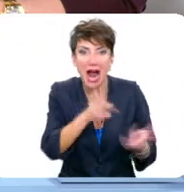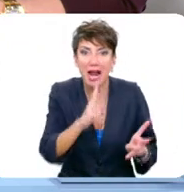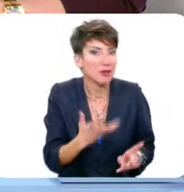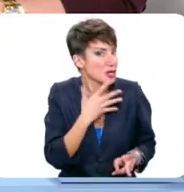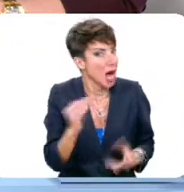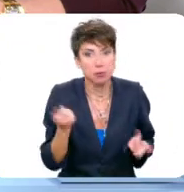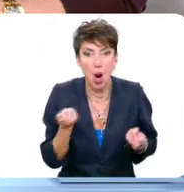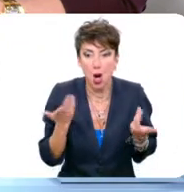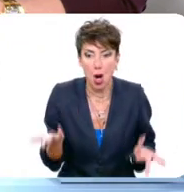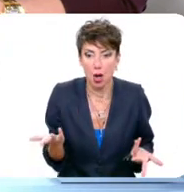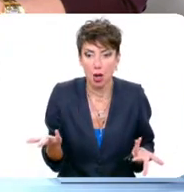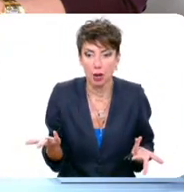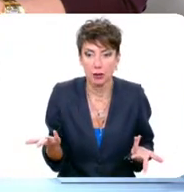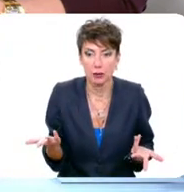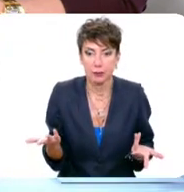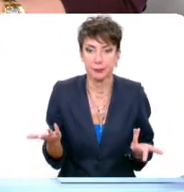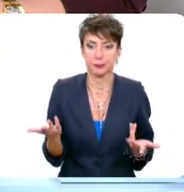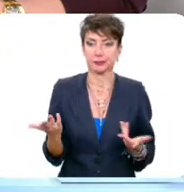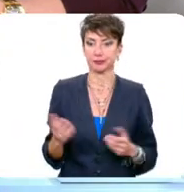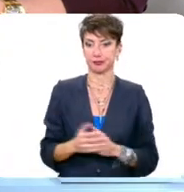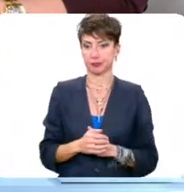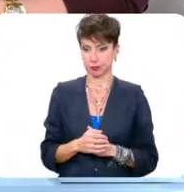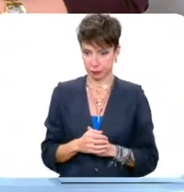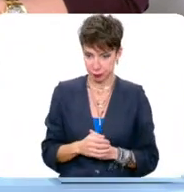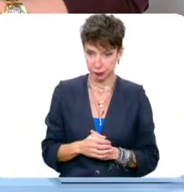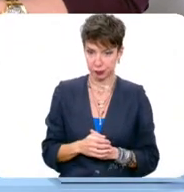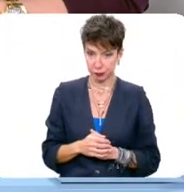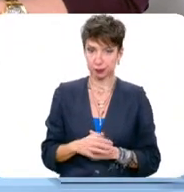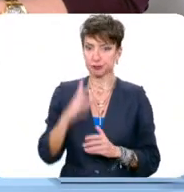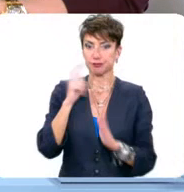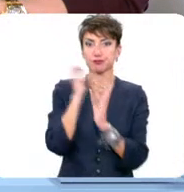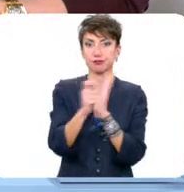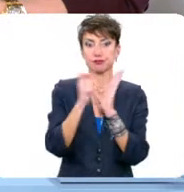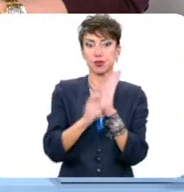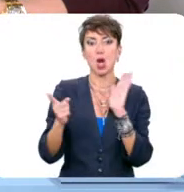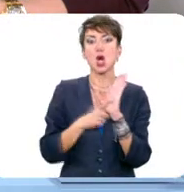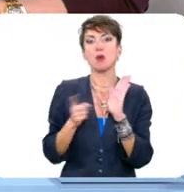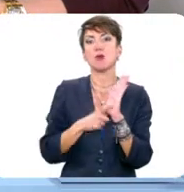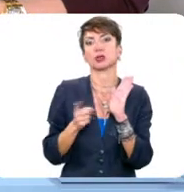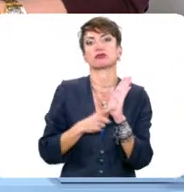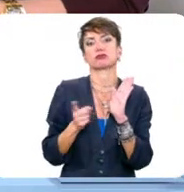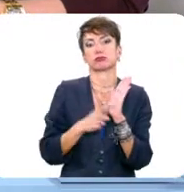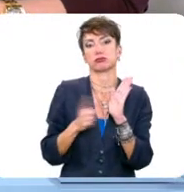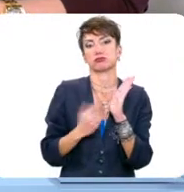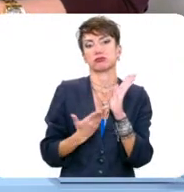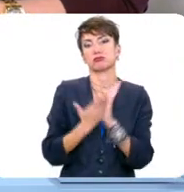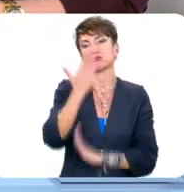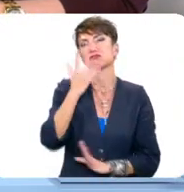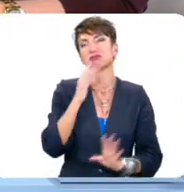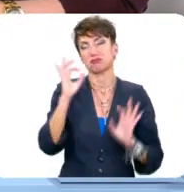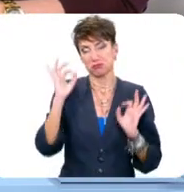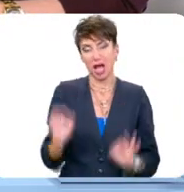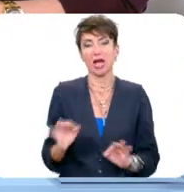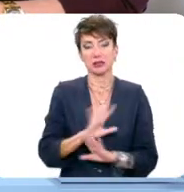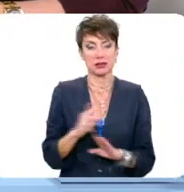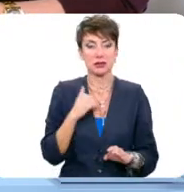πράγμα? Αγαπημένη μου, γιατί το γράφει η ποινική δικονομία, γιατί έτσι είναι το δικαιϊκό μας σύστημα και γιατί είναι έτσι η